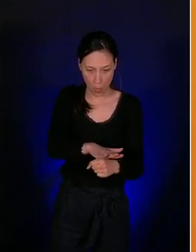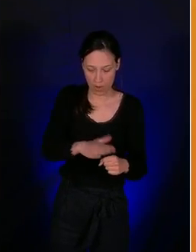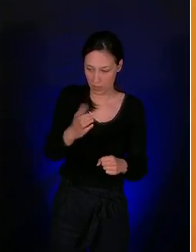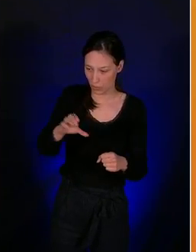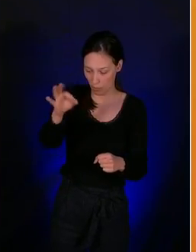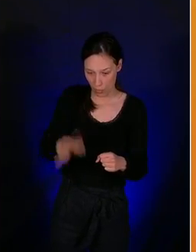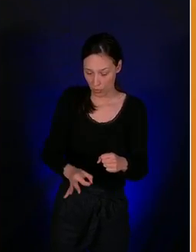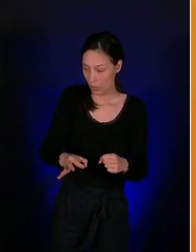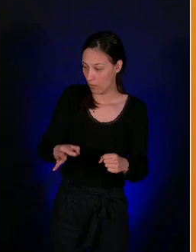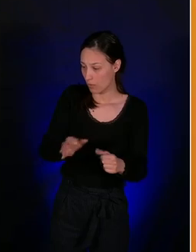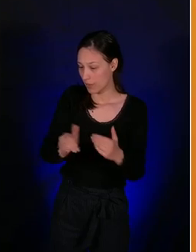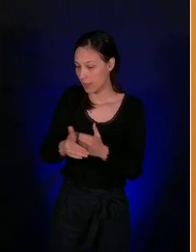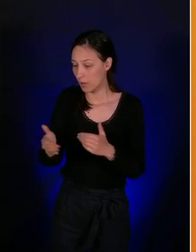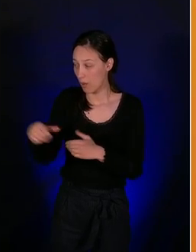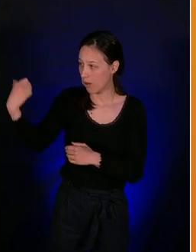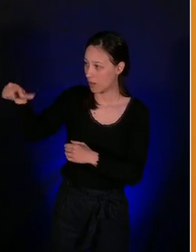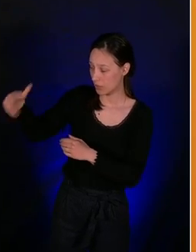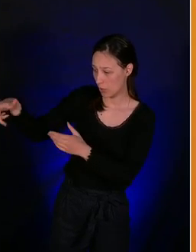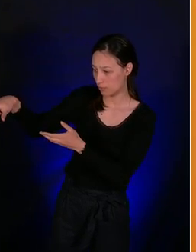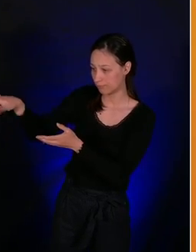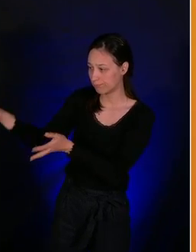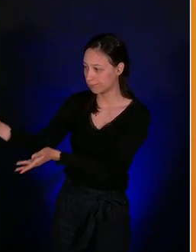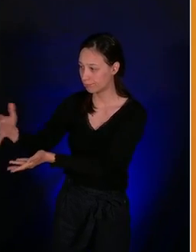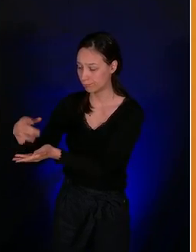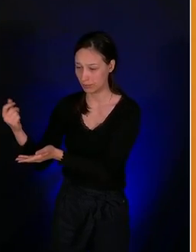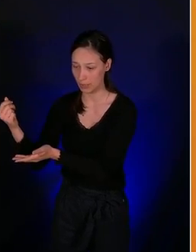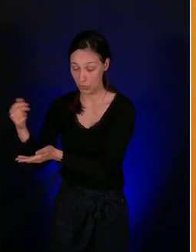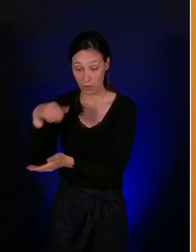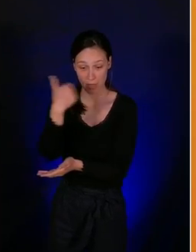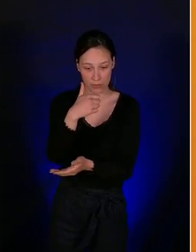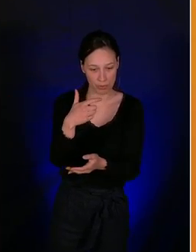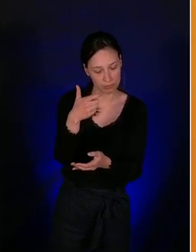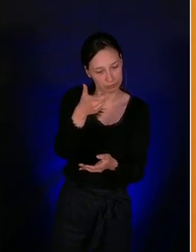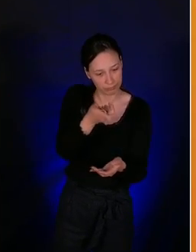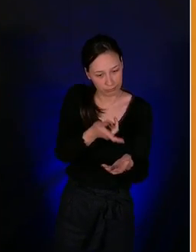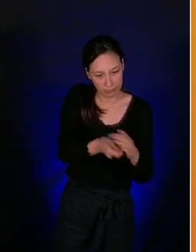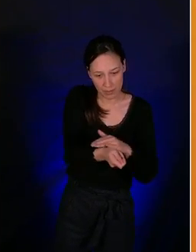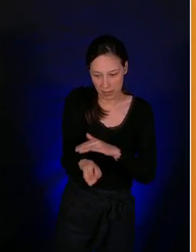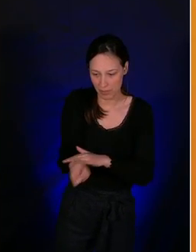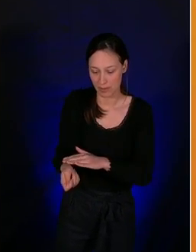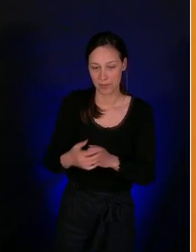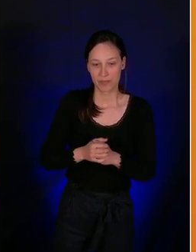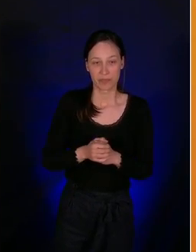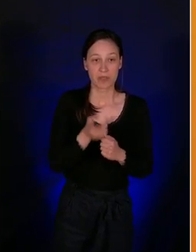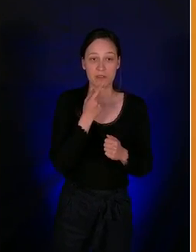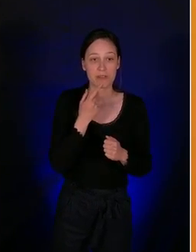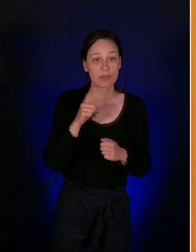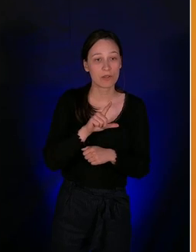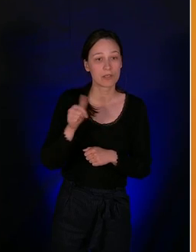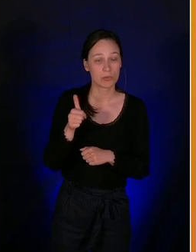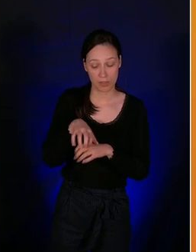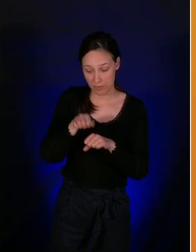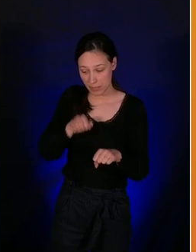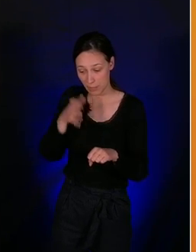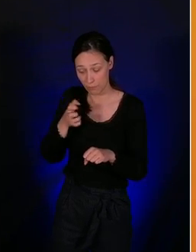seul payeur. Pour la CGT, le progrès social passe par la reconquête d'une sécurité sociale du XXIe siècle, qui